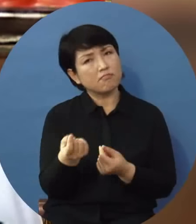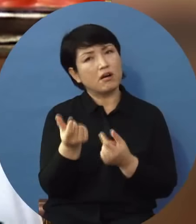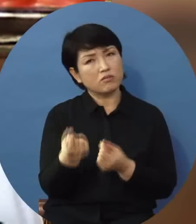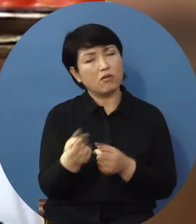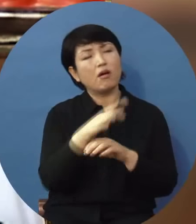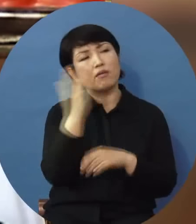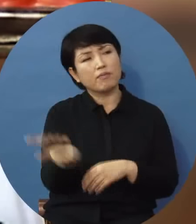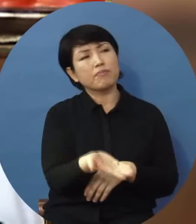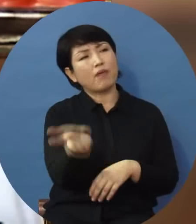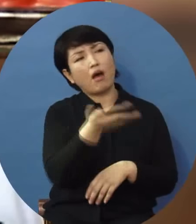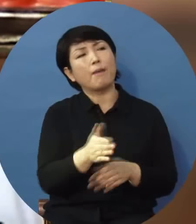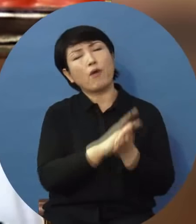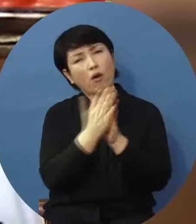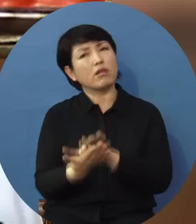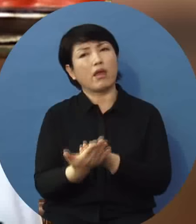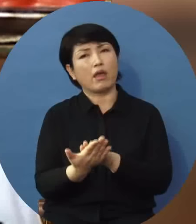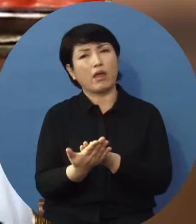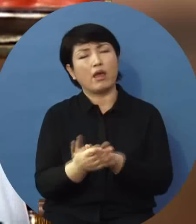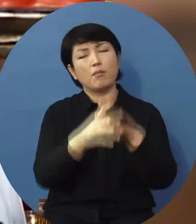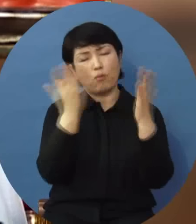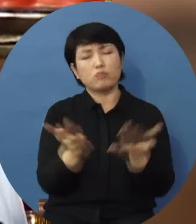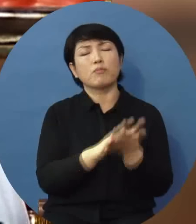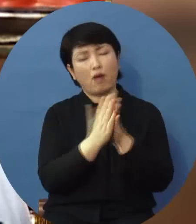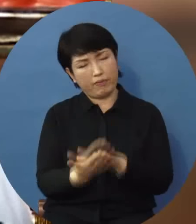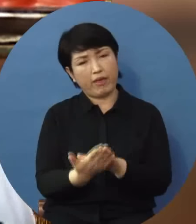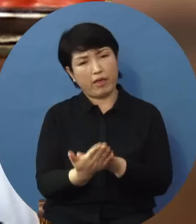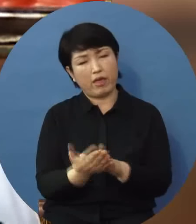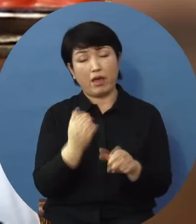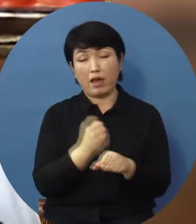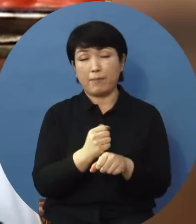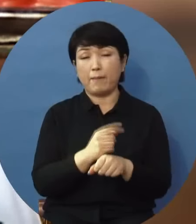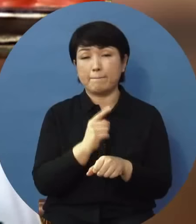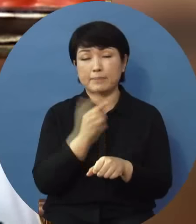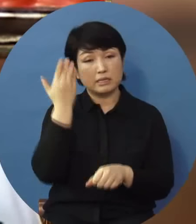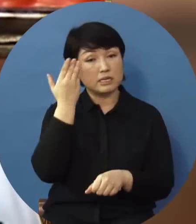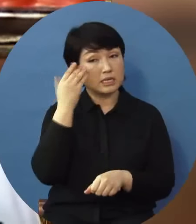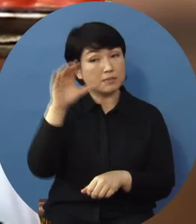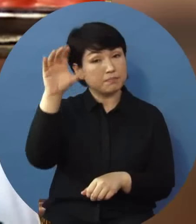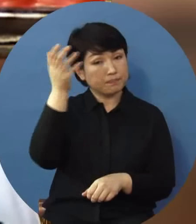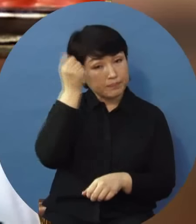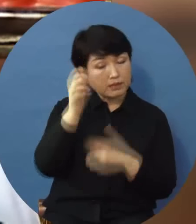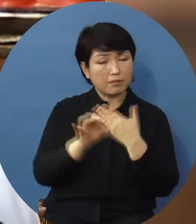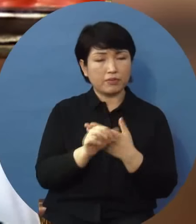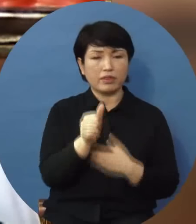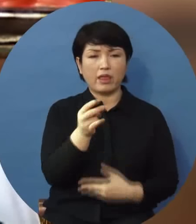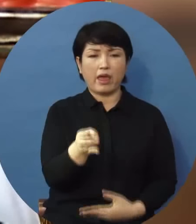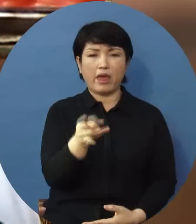변하지. 안 변하는 게 있나? 맞아, 맞아, 다 변해. 이것은 해오에 속한다.